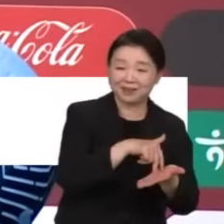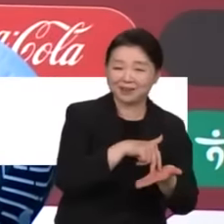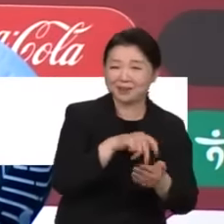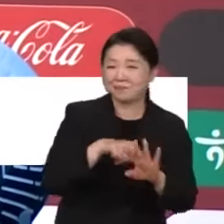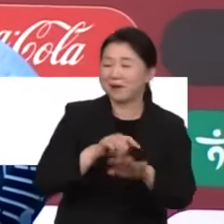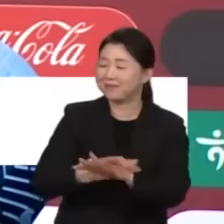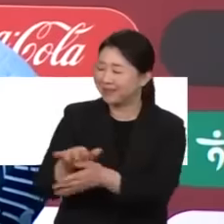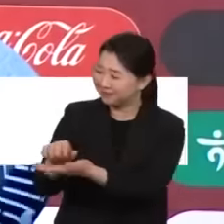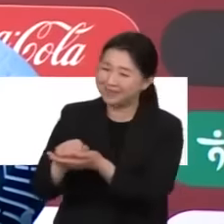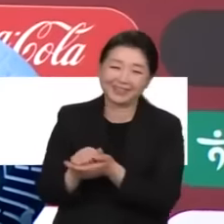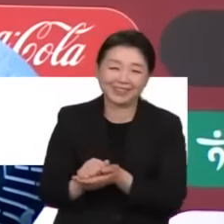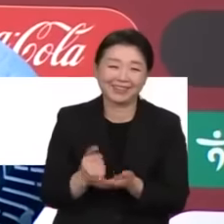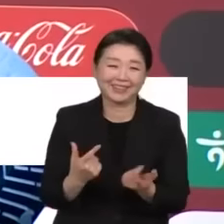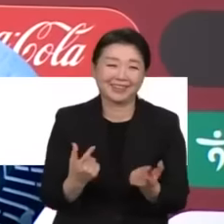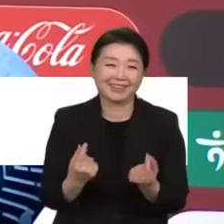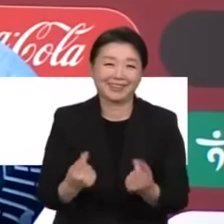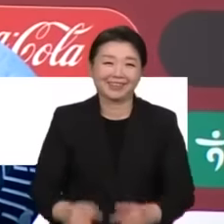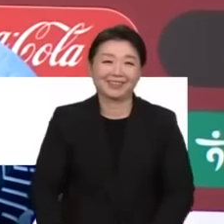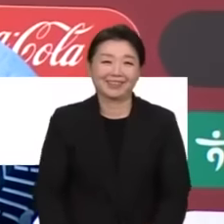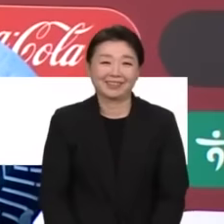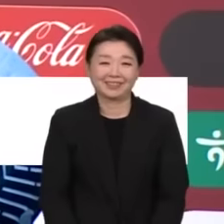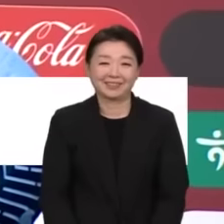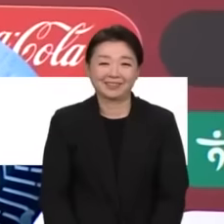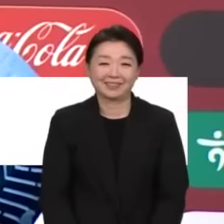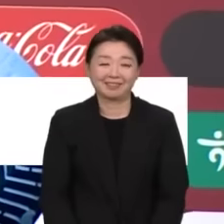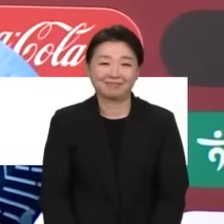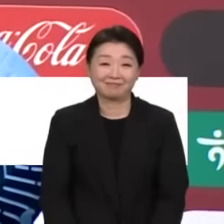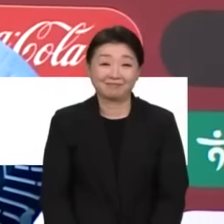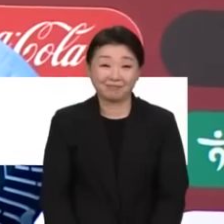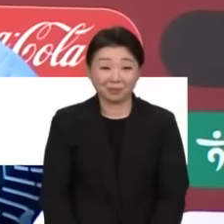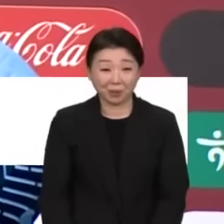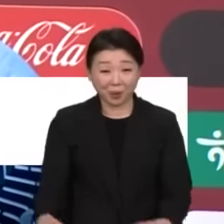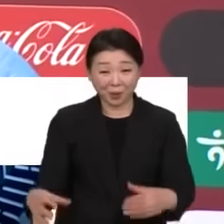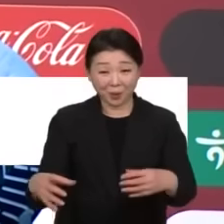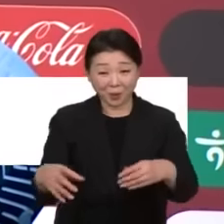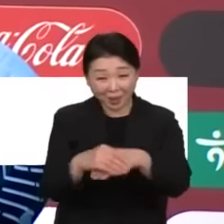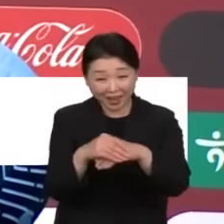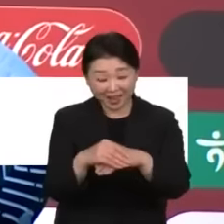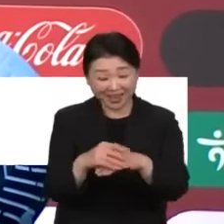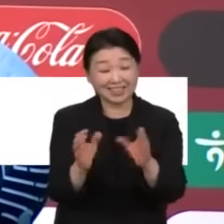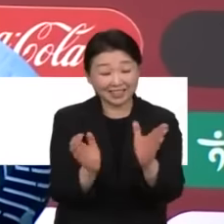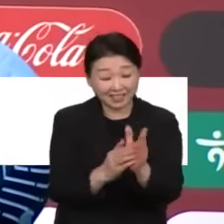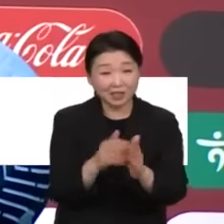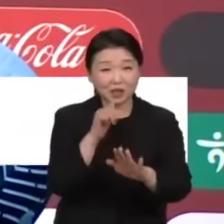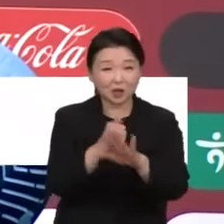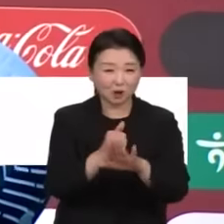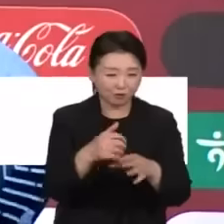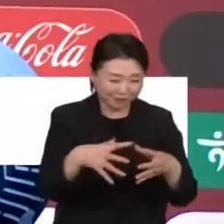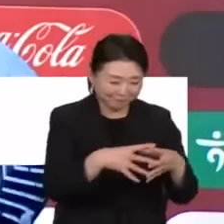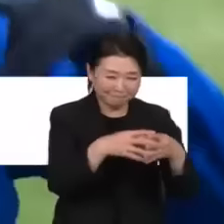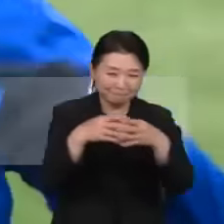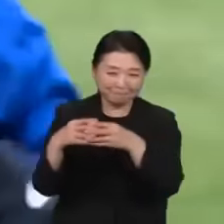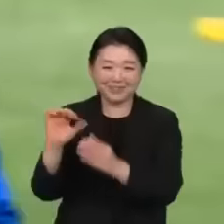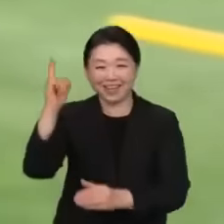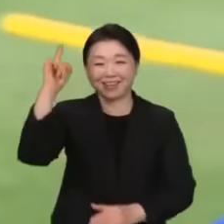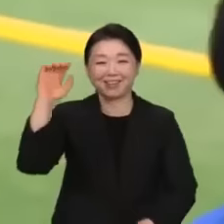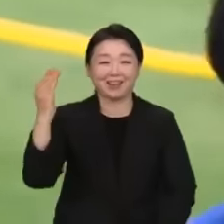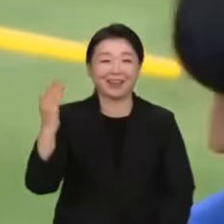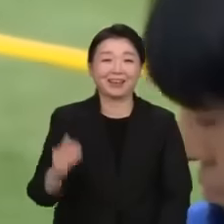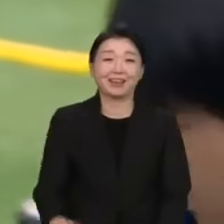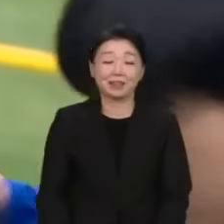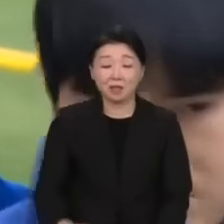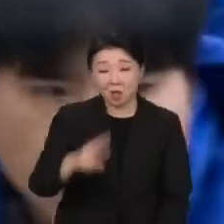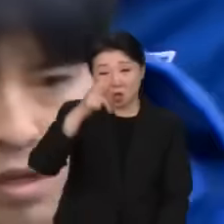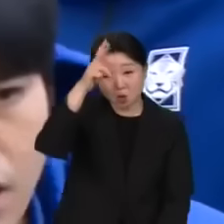마음을 잘 받아주지 않았나 싶고요. 그렇기 위해서 또 저희가 더 똘똘 뭉칠 수 있는 계기가 확실하게 생긴 것 같아요.